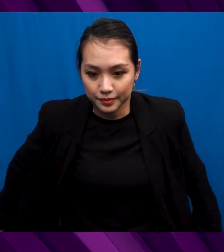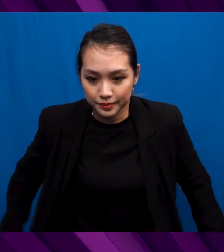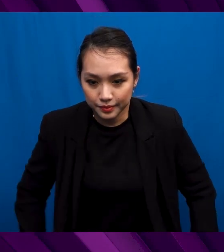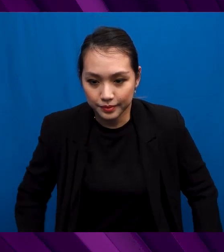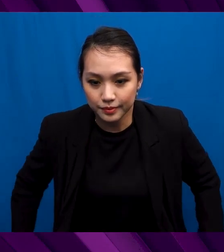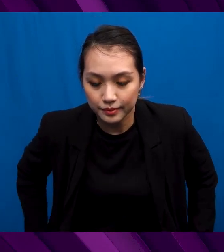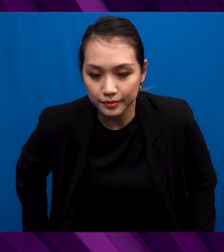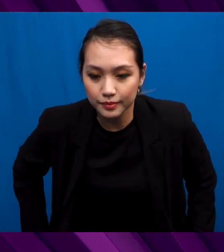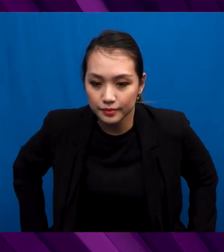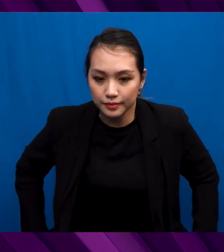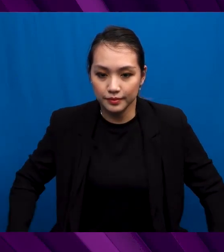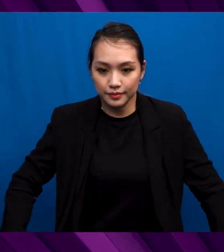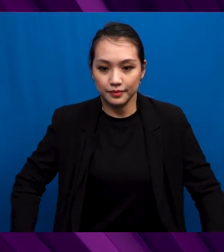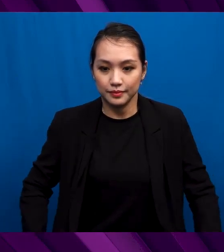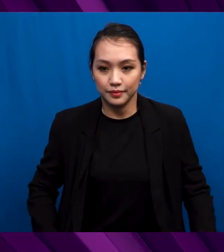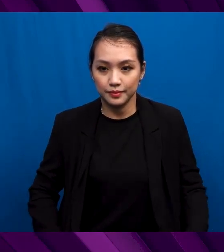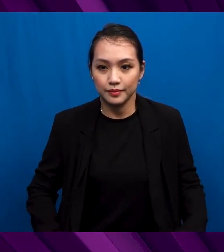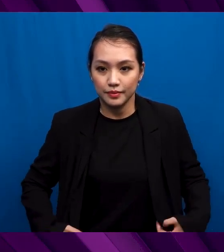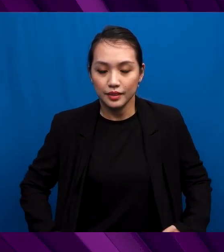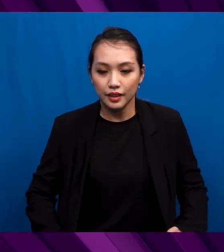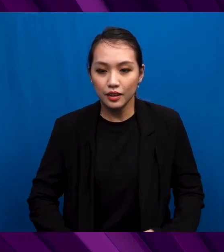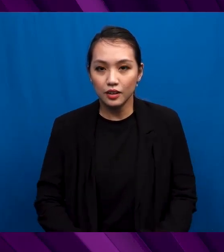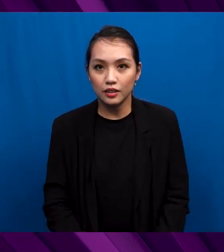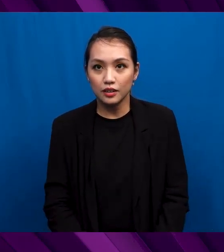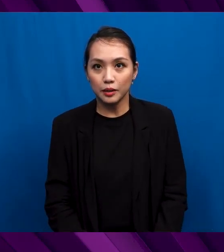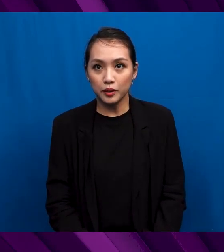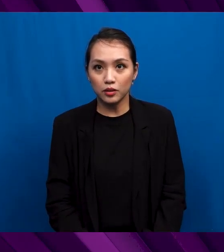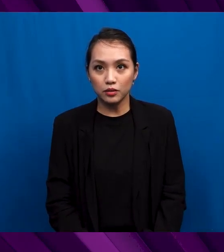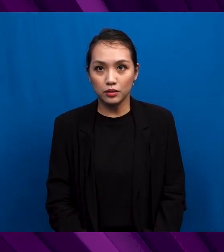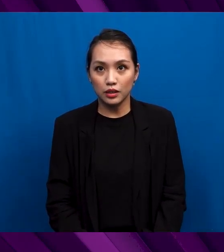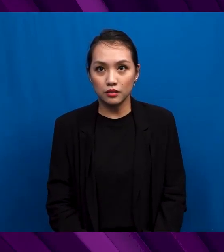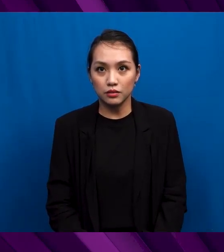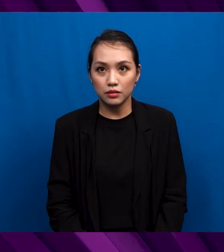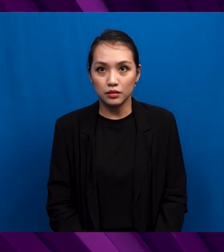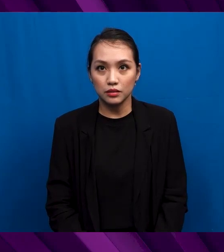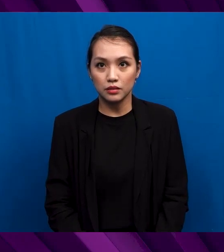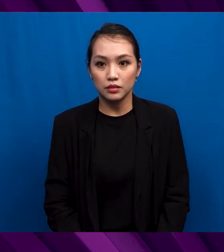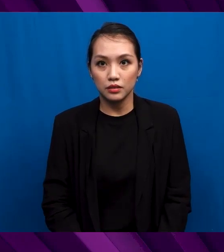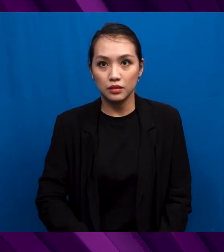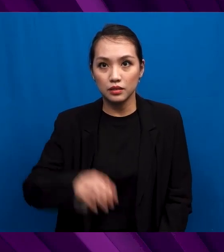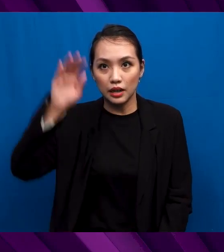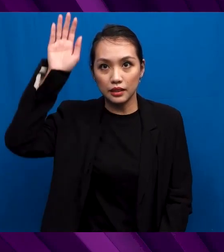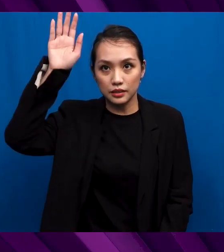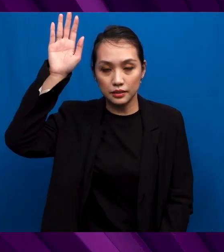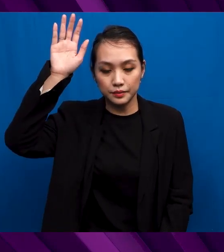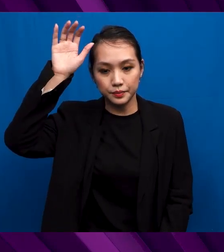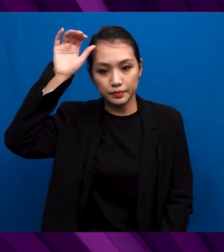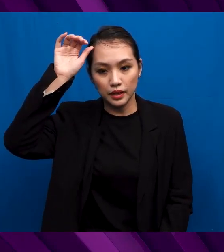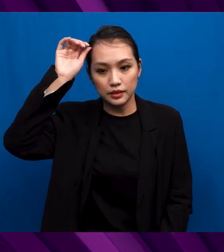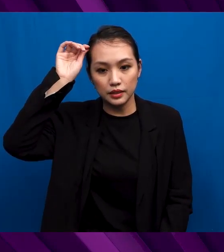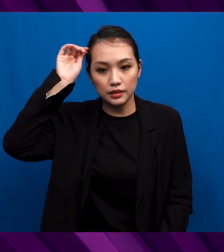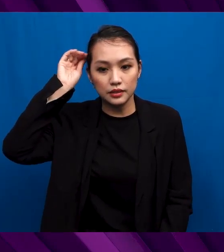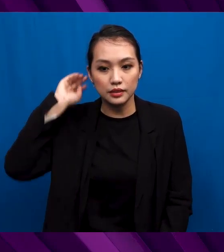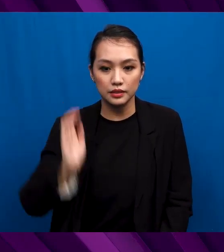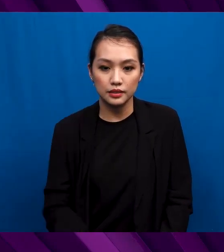dan yang membenci dia, sehingga mereka tidak dapat bangkit. Lewi disebut setelah Yehuda